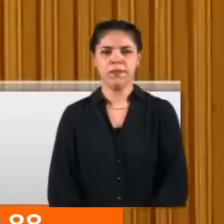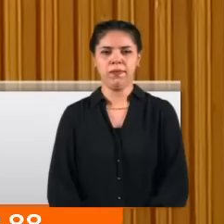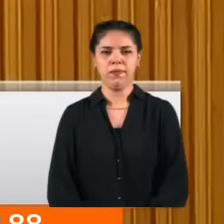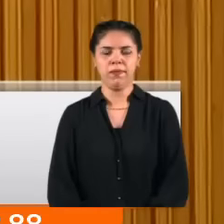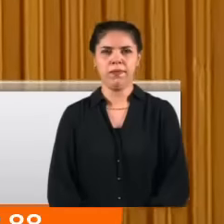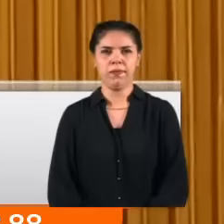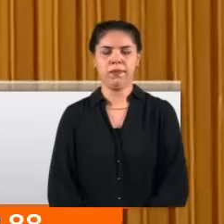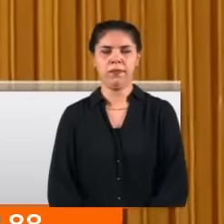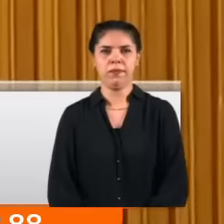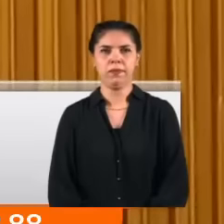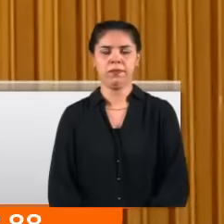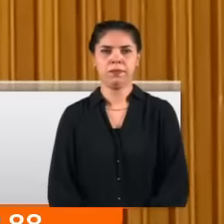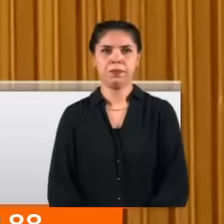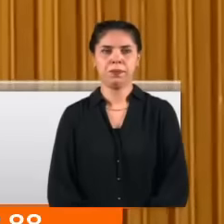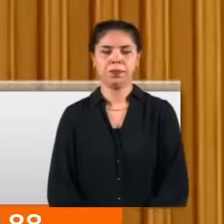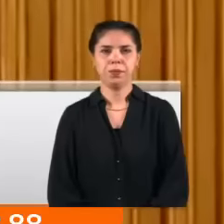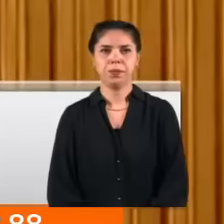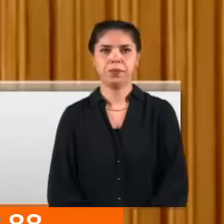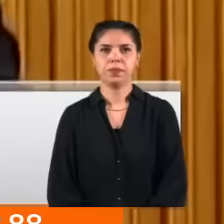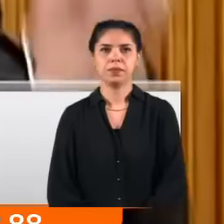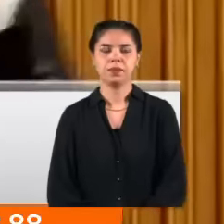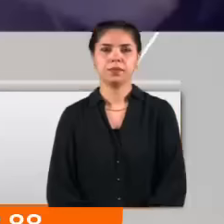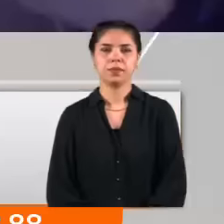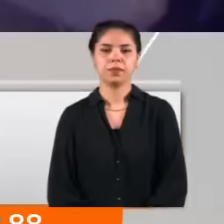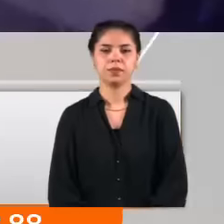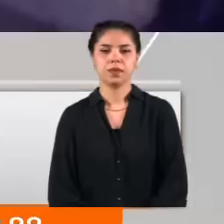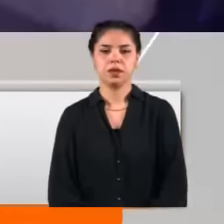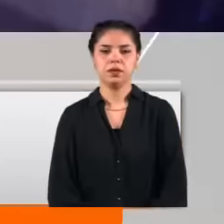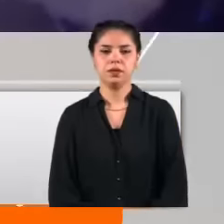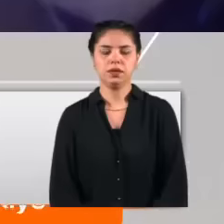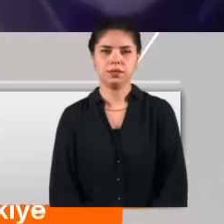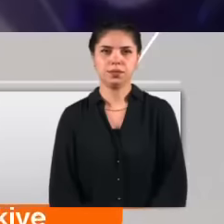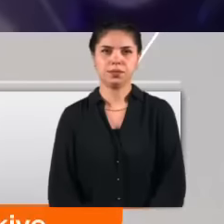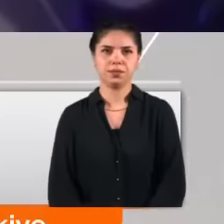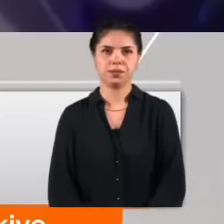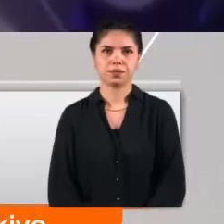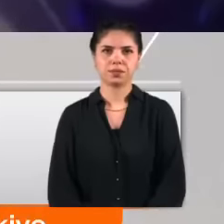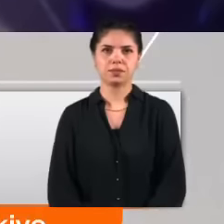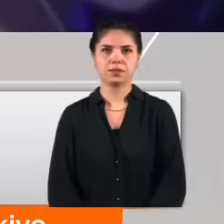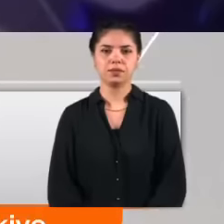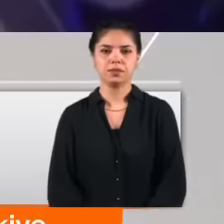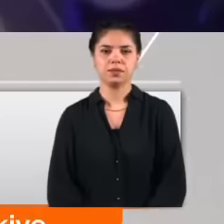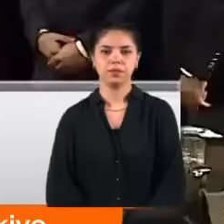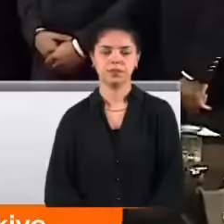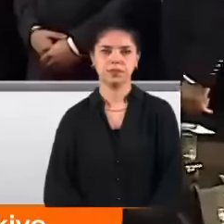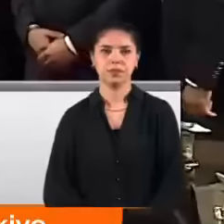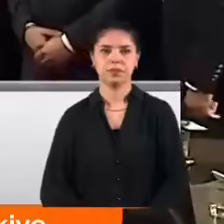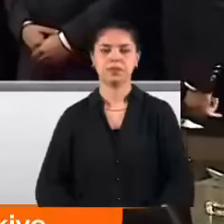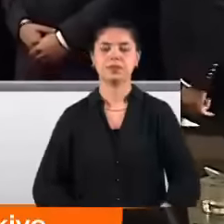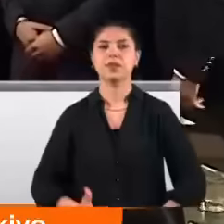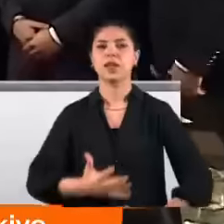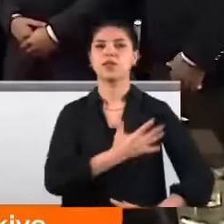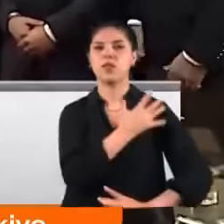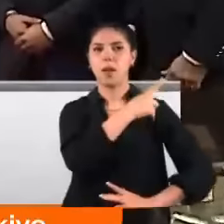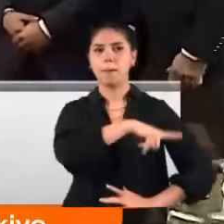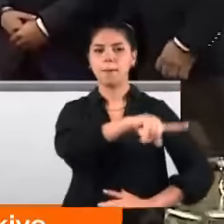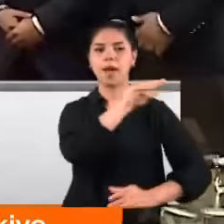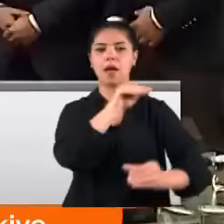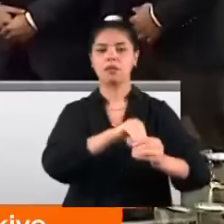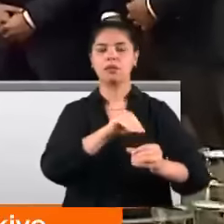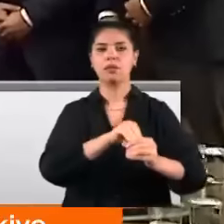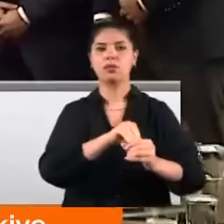Artık yeter! Artık yeter! Artık yeter! Vız gelir tırıs gider. hiç umurumda değil. CHP'de ayak